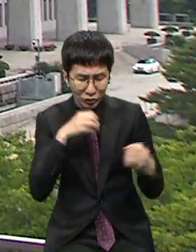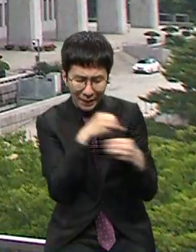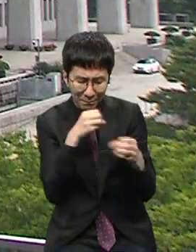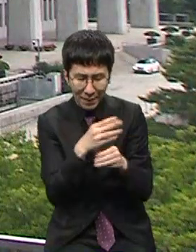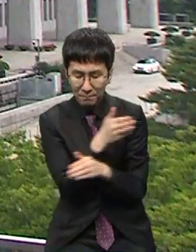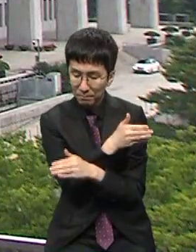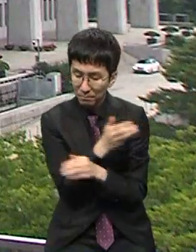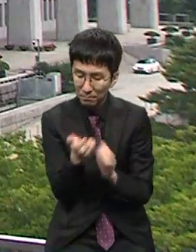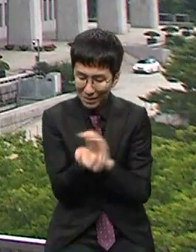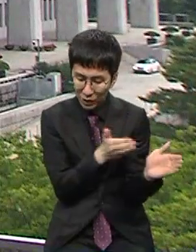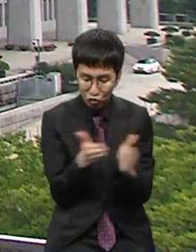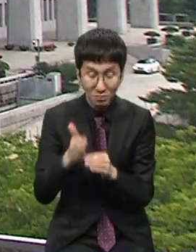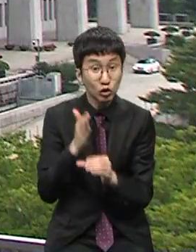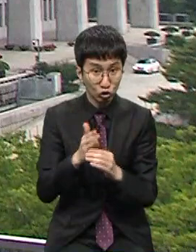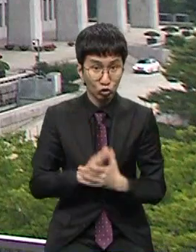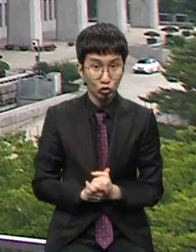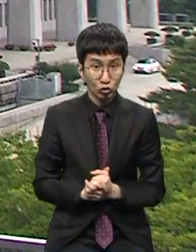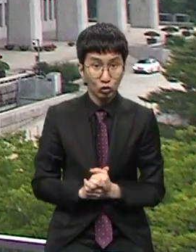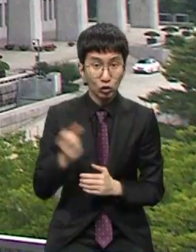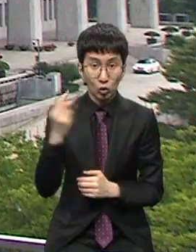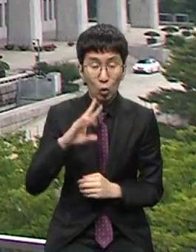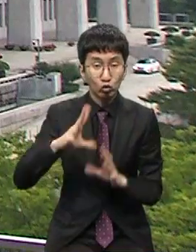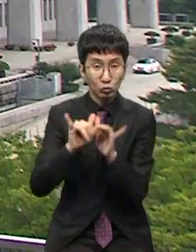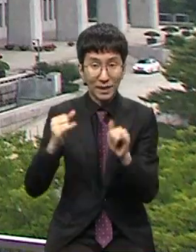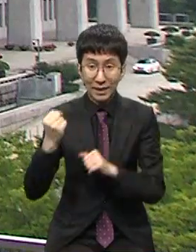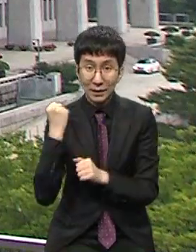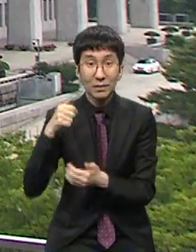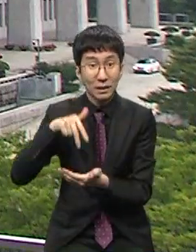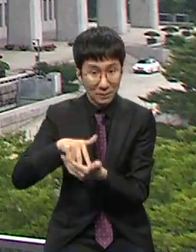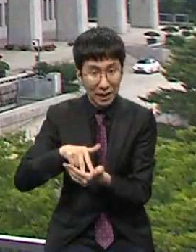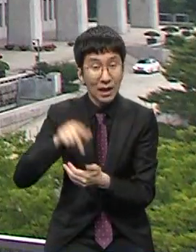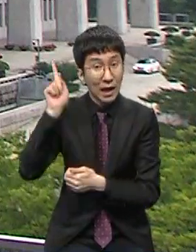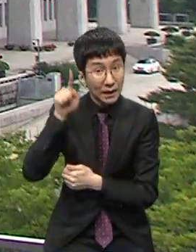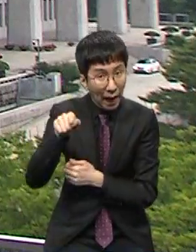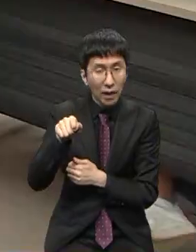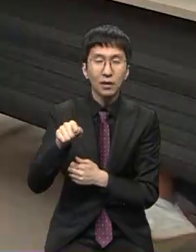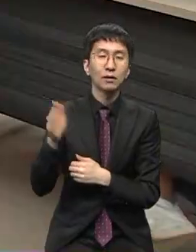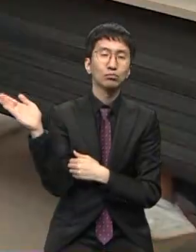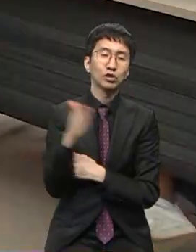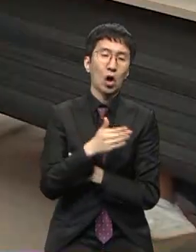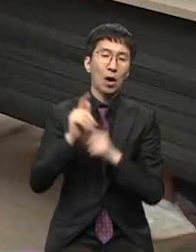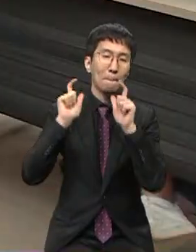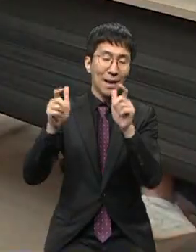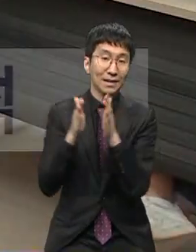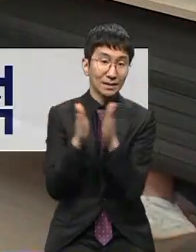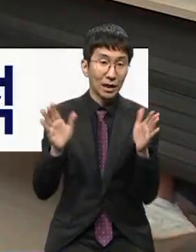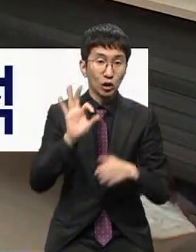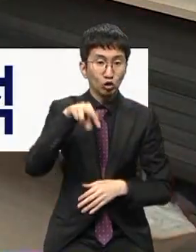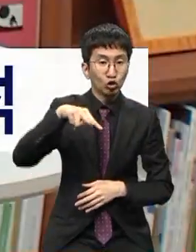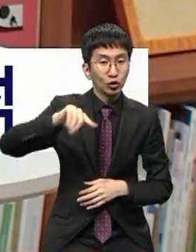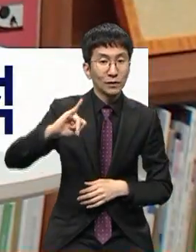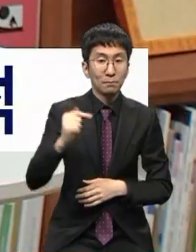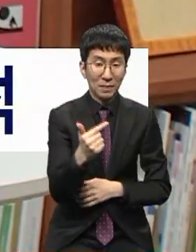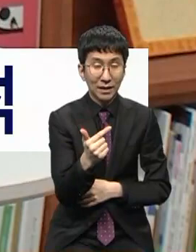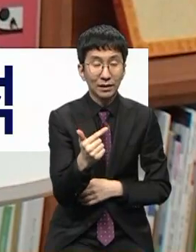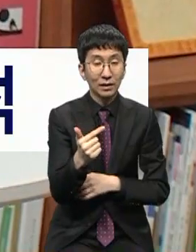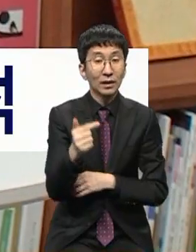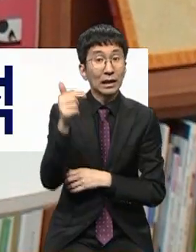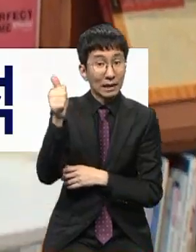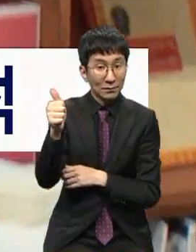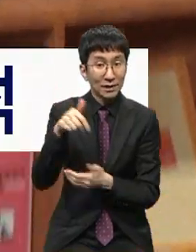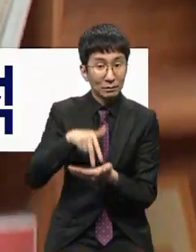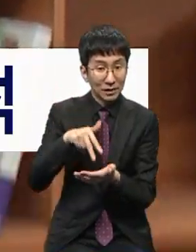경쟁자인 국민의힘 잠룡들도 내일 앞서거니 뒤서거니 몸을 풉니다. 유승민 전 의원은 제2